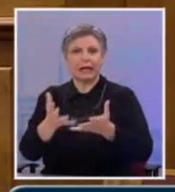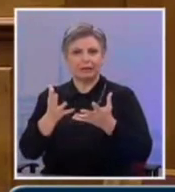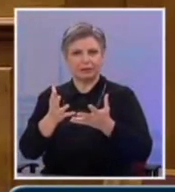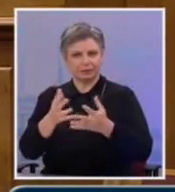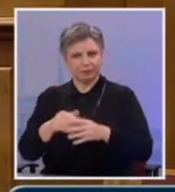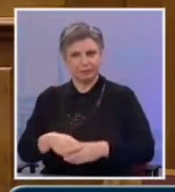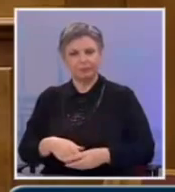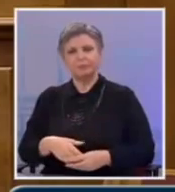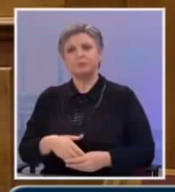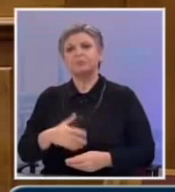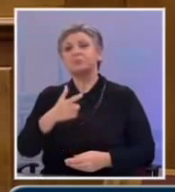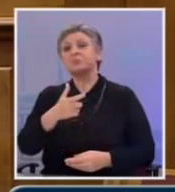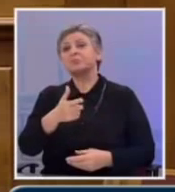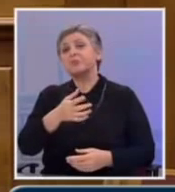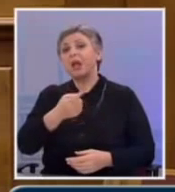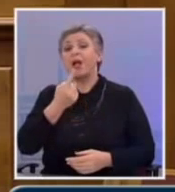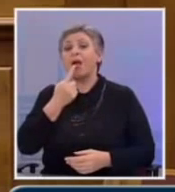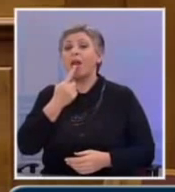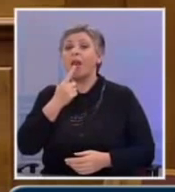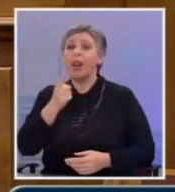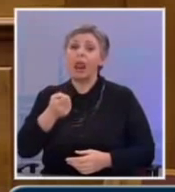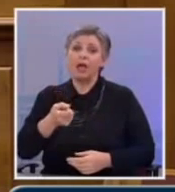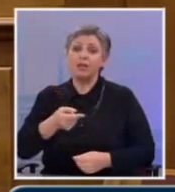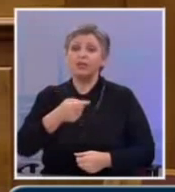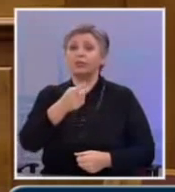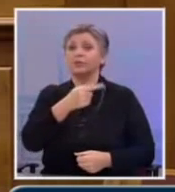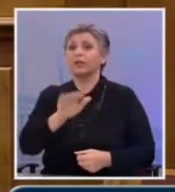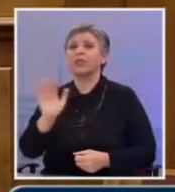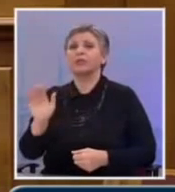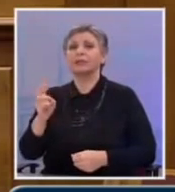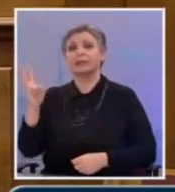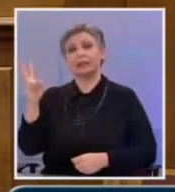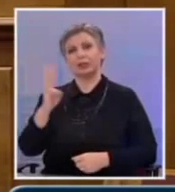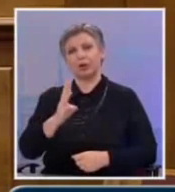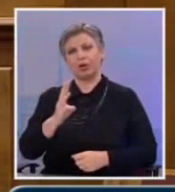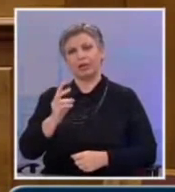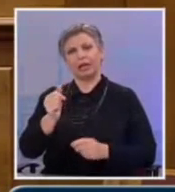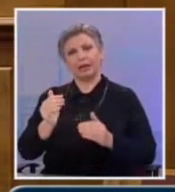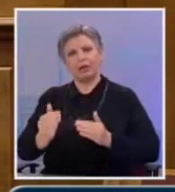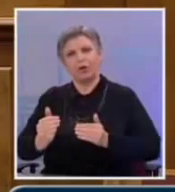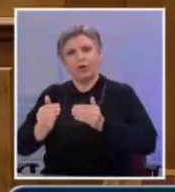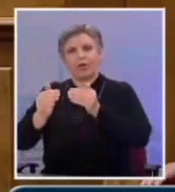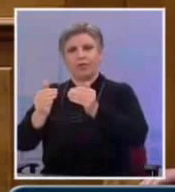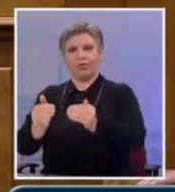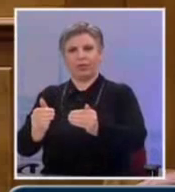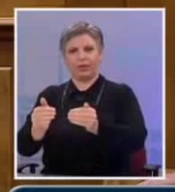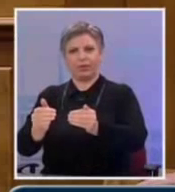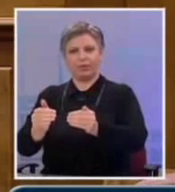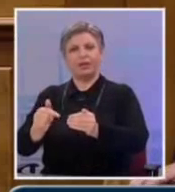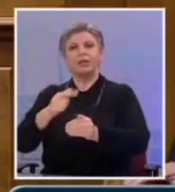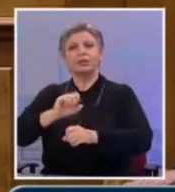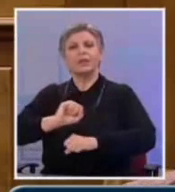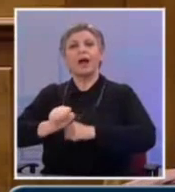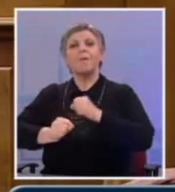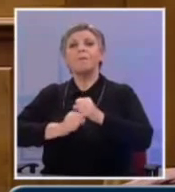Θα ζητήσει λένε μια μικρή παράταση από την Τρόικα και θα επιδιώξει να ψηφιστεί το Γενάρη ο